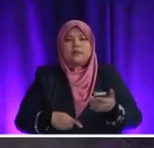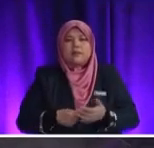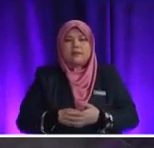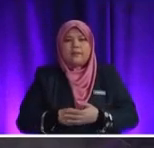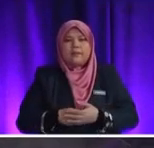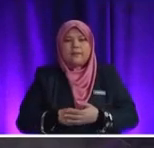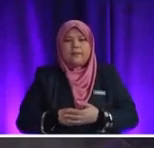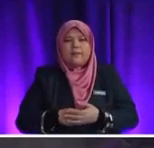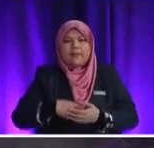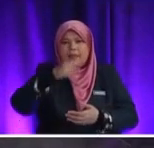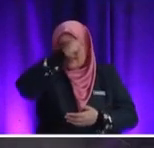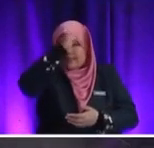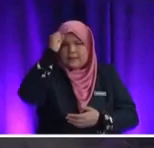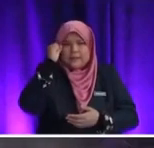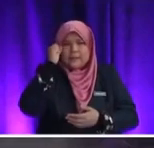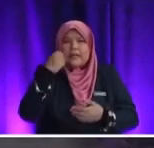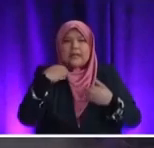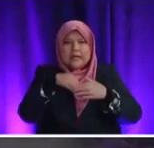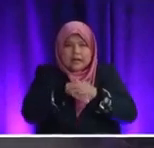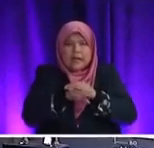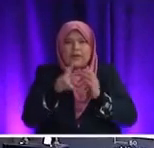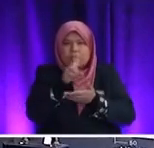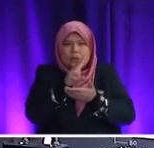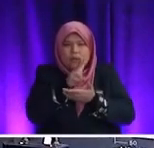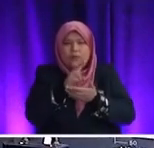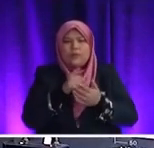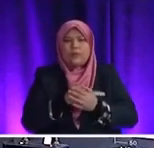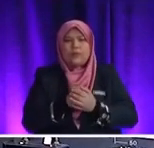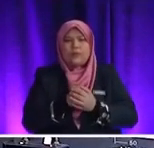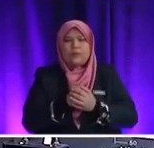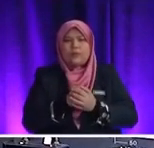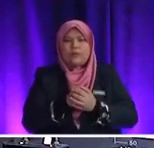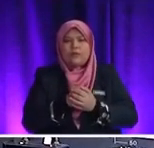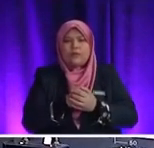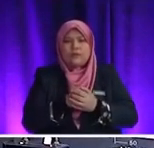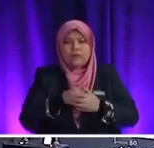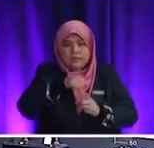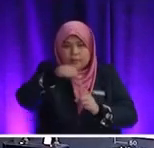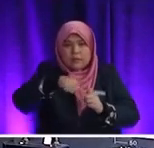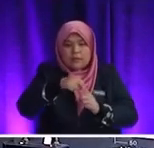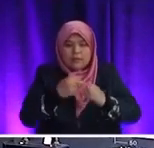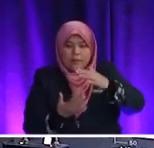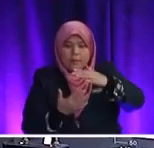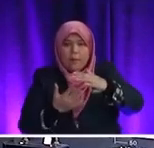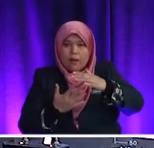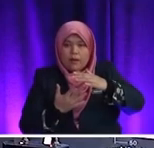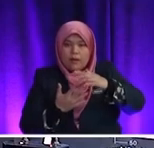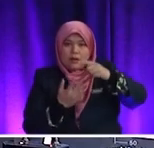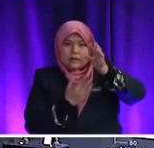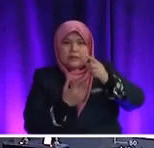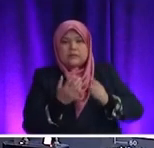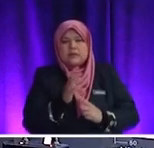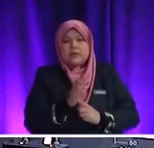seperti yang dicegah sebut tadi dalam video ya apabila apapun jadi dipanaskan gas bromin